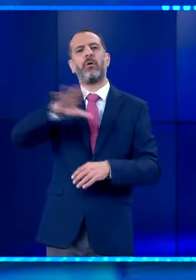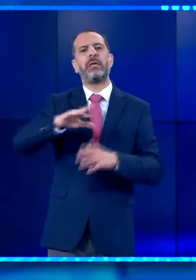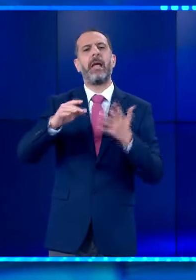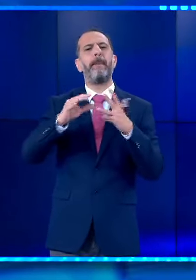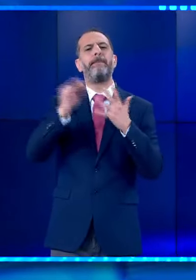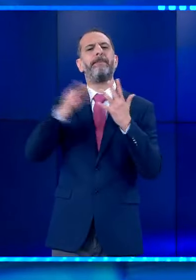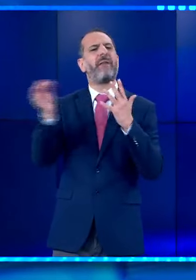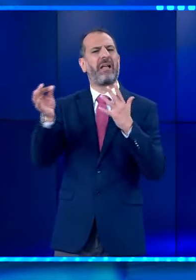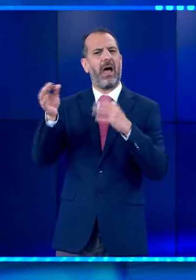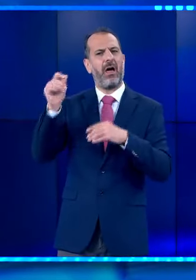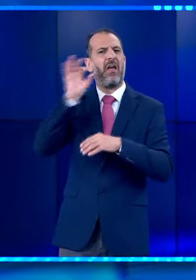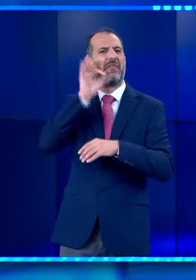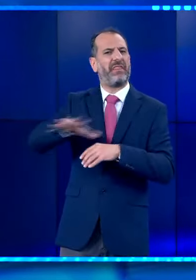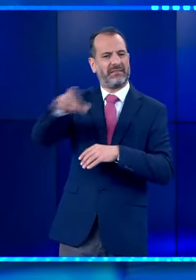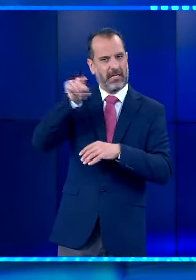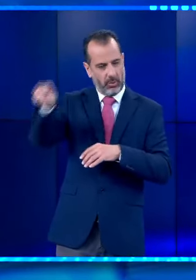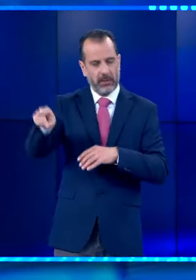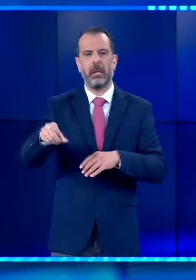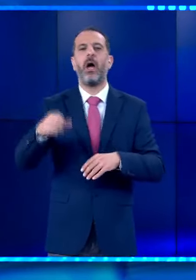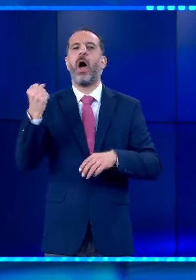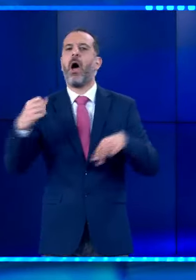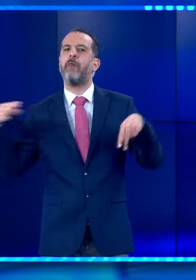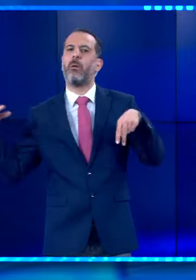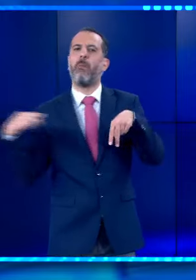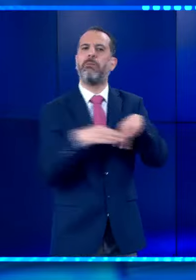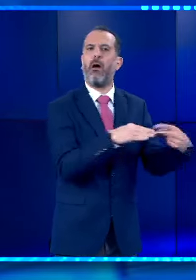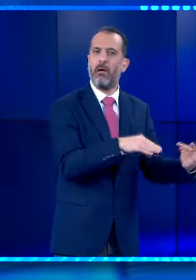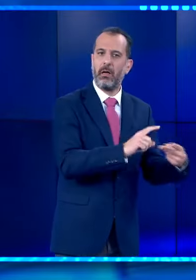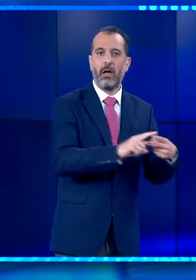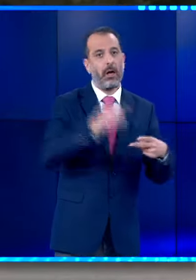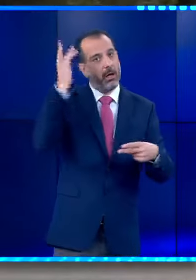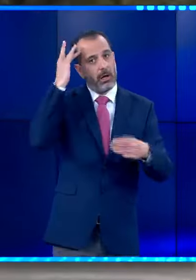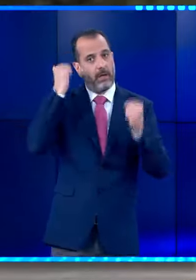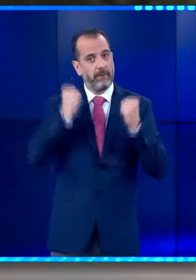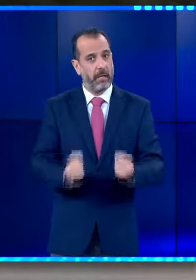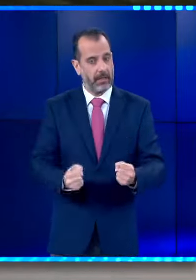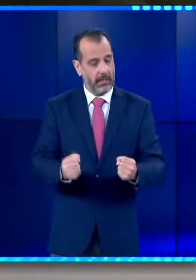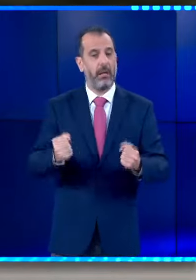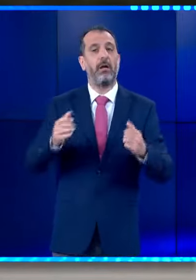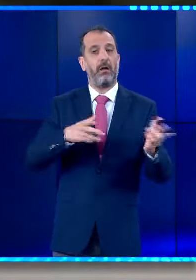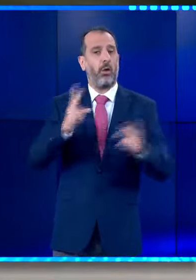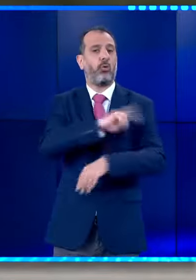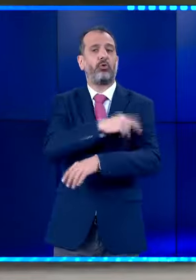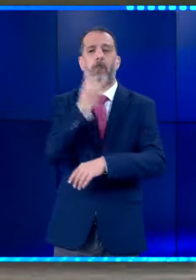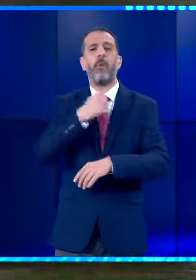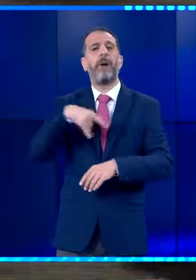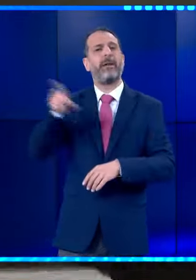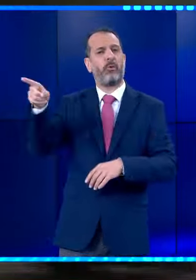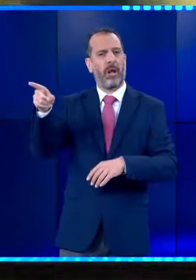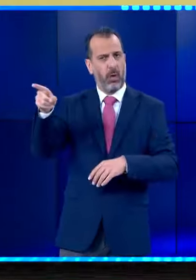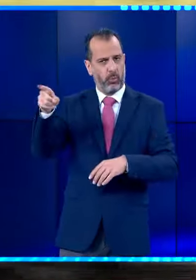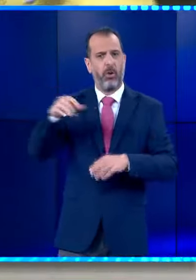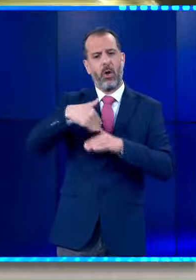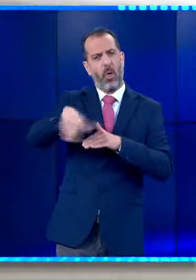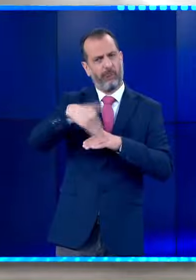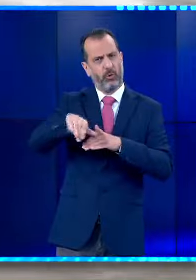της Θεσσαλονίκης και μεταφέρθηκε στο νοσοκομείο Παπα-Νικολάου με κάκωση κεφαλής. Το τροχαίο ατύχημα σημειώθηκε στη λεωφόρο Γεωργίου